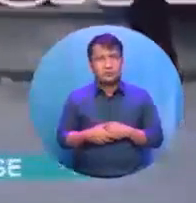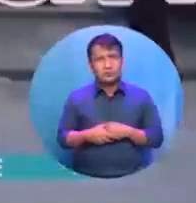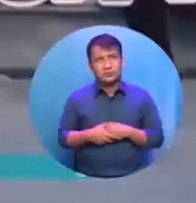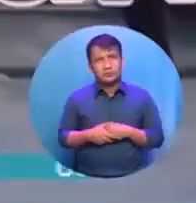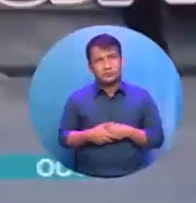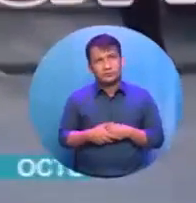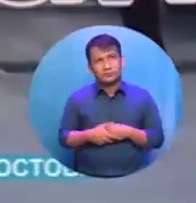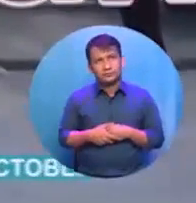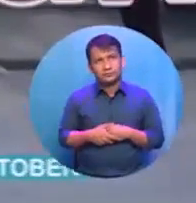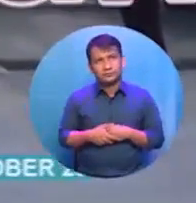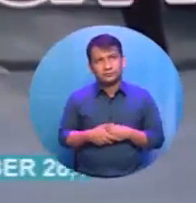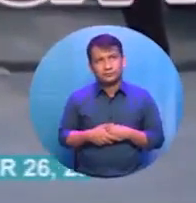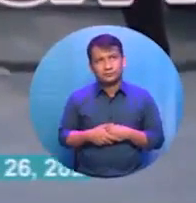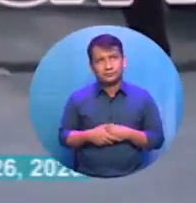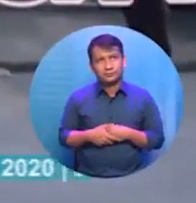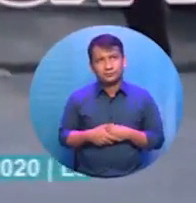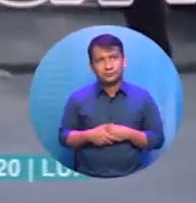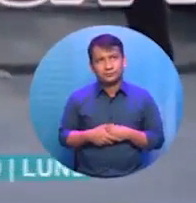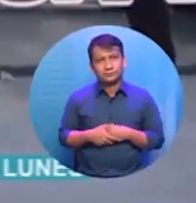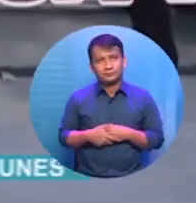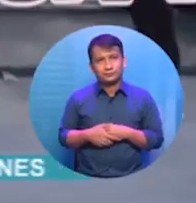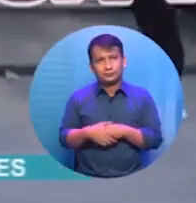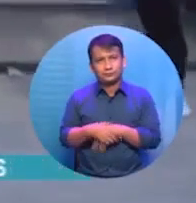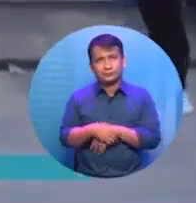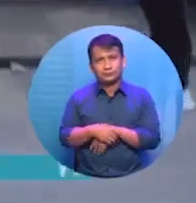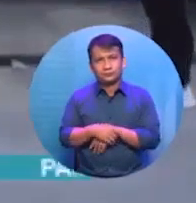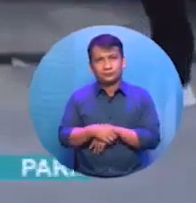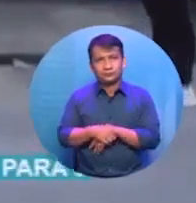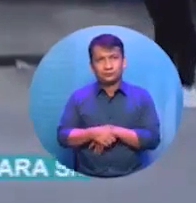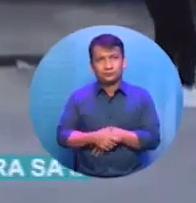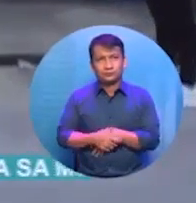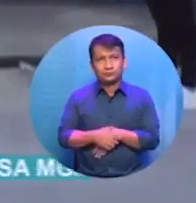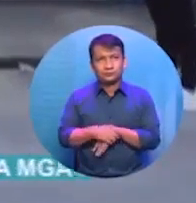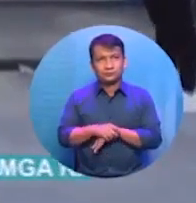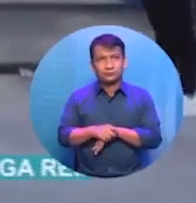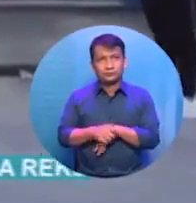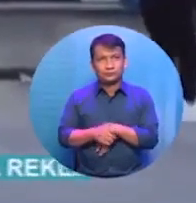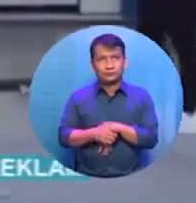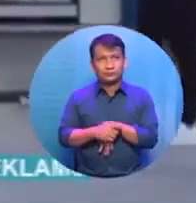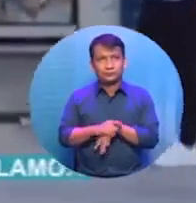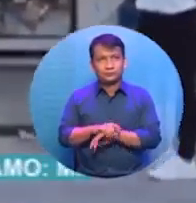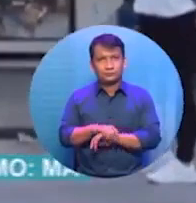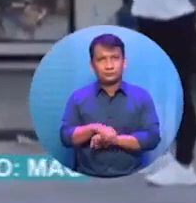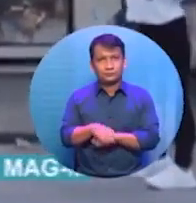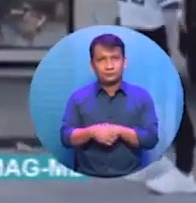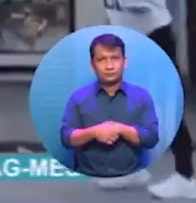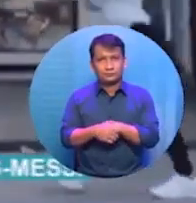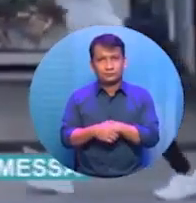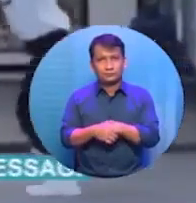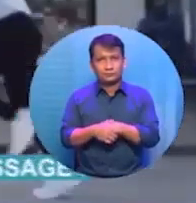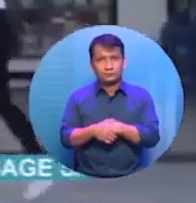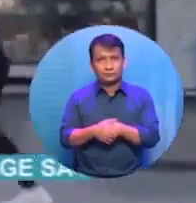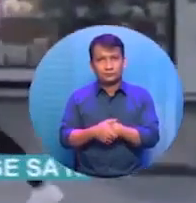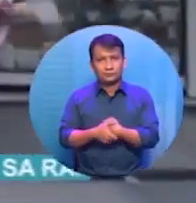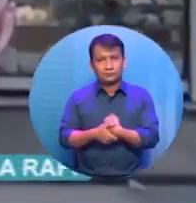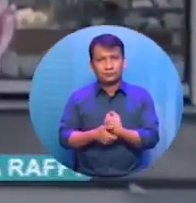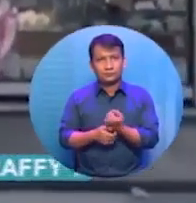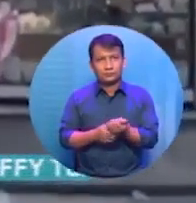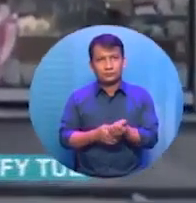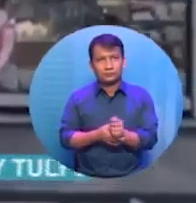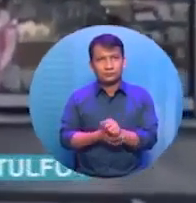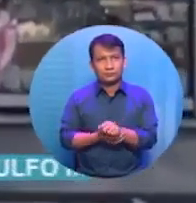Umagang sumbong na dala, basta alam niyang tama, ay makakasama mo siya. Di ka